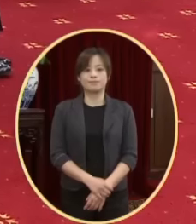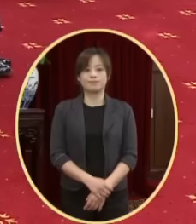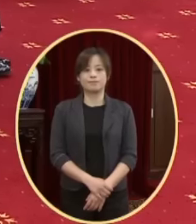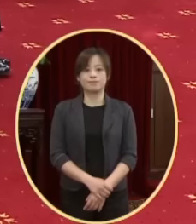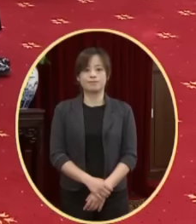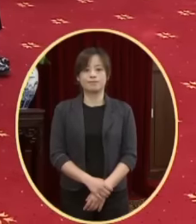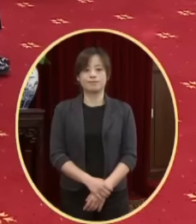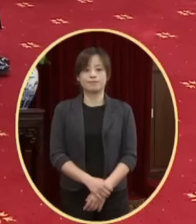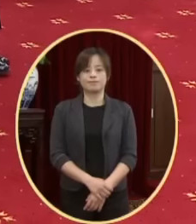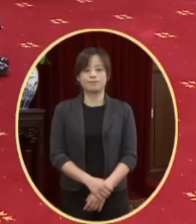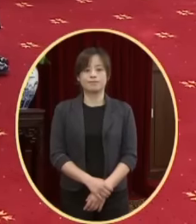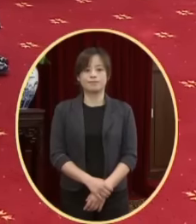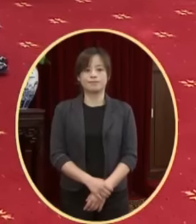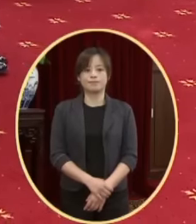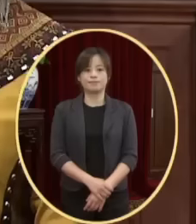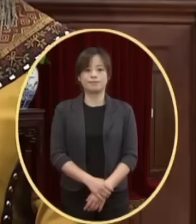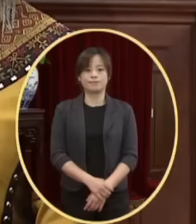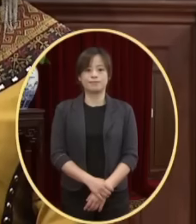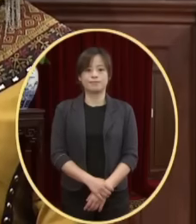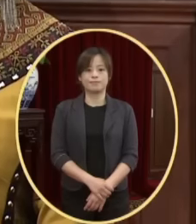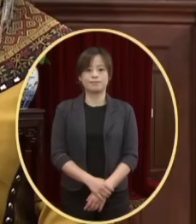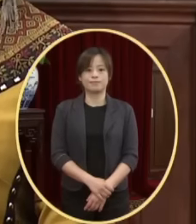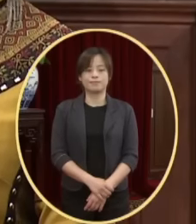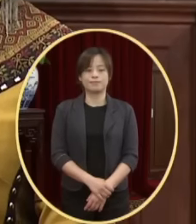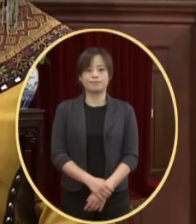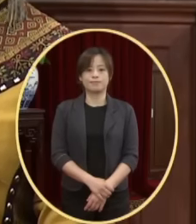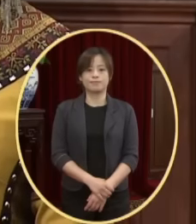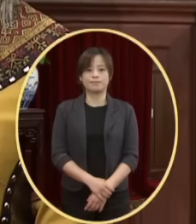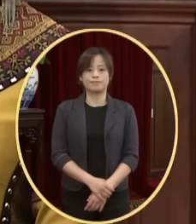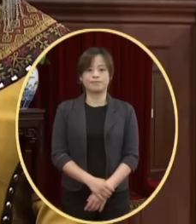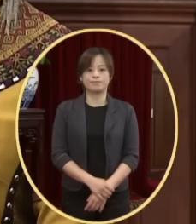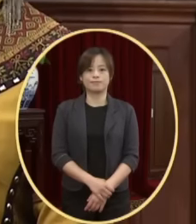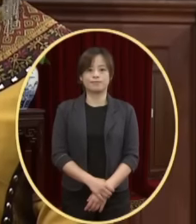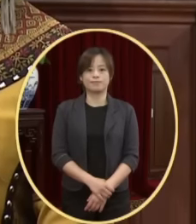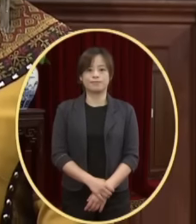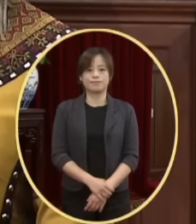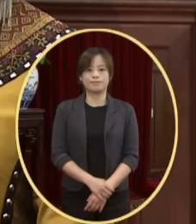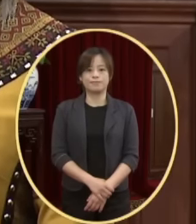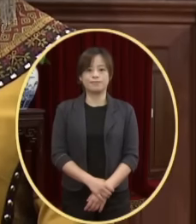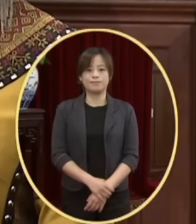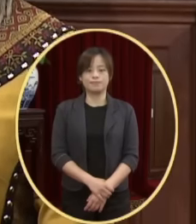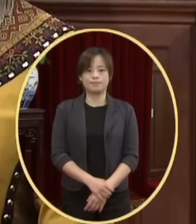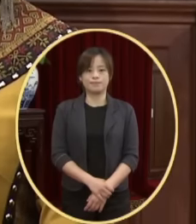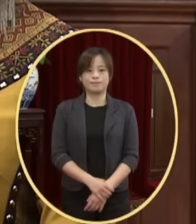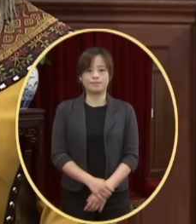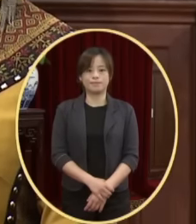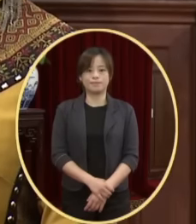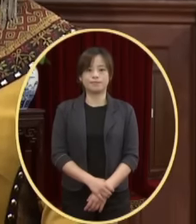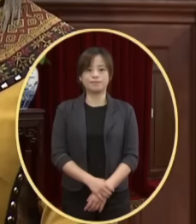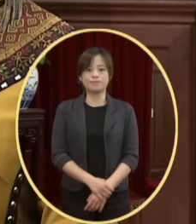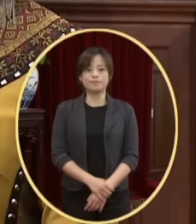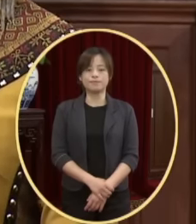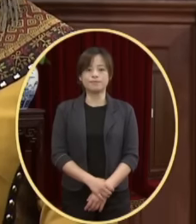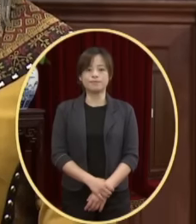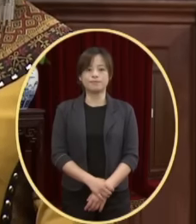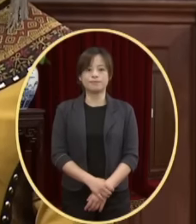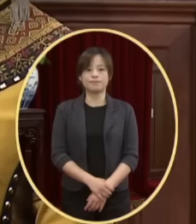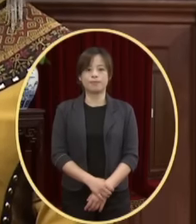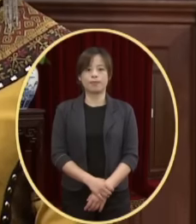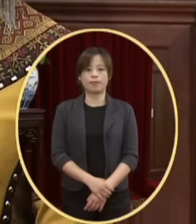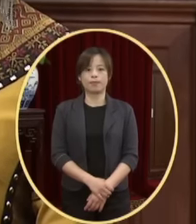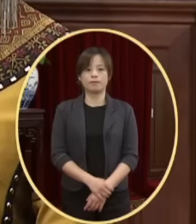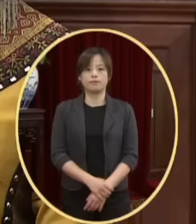来多，直接那个车里线。这个阿一在把盖来，伊尼家面那伯伯村，多完那把盖来多，直接那个车里线。这个阿文